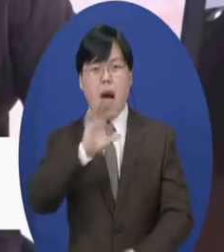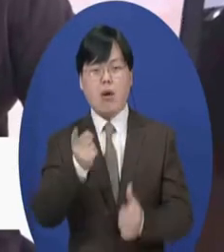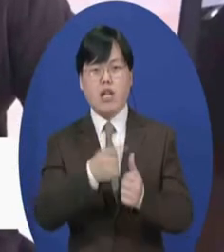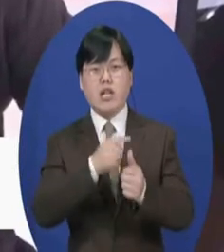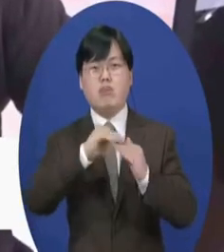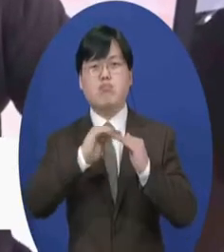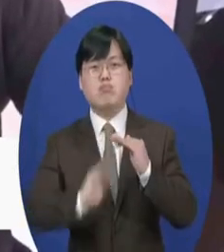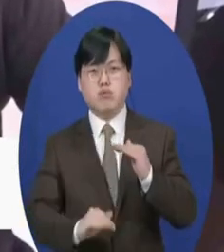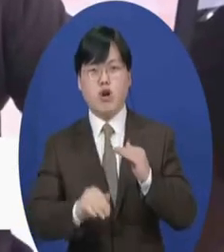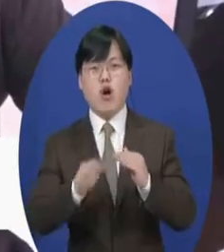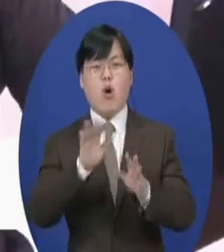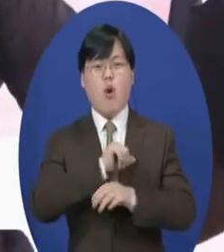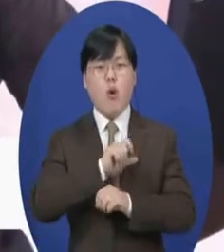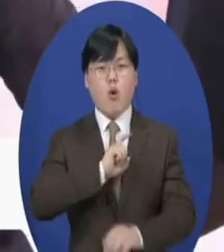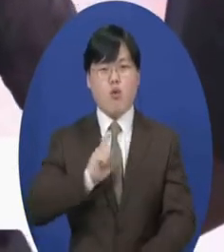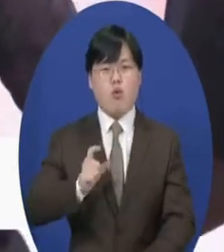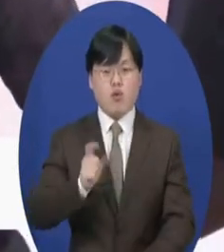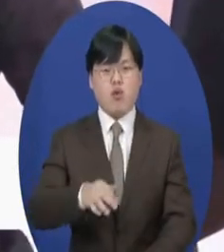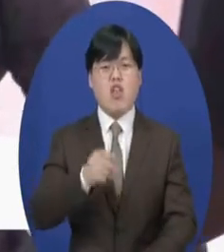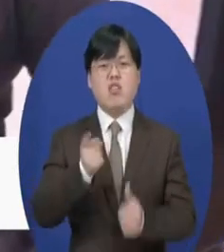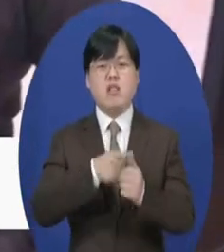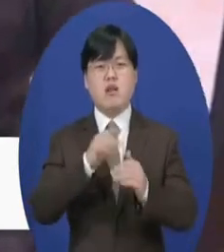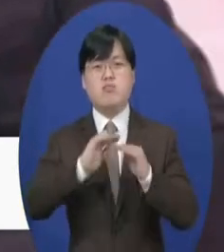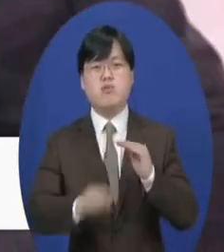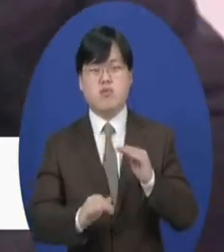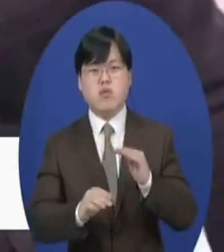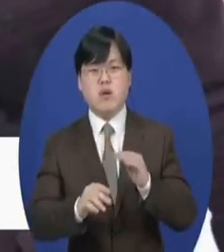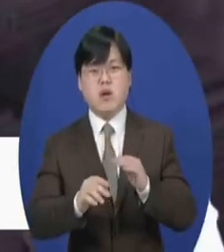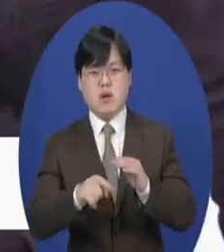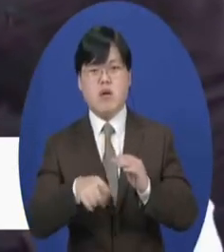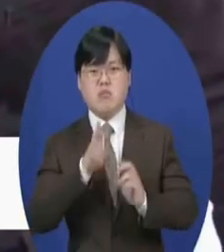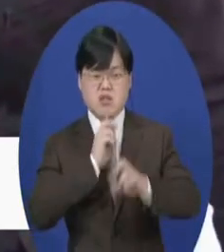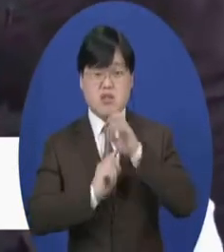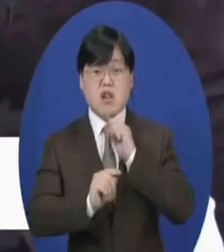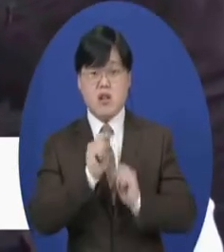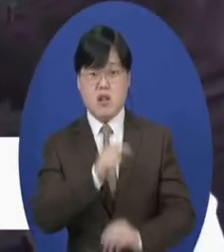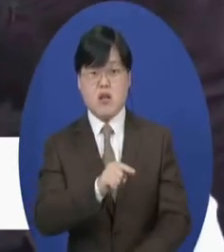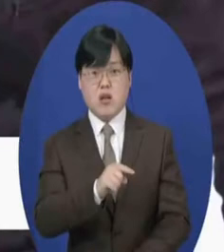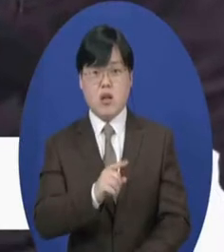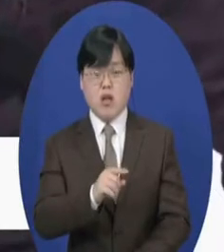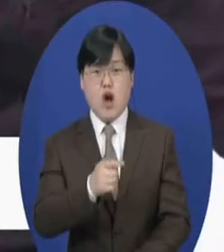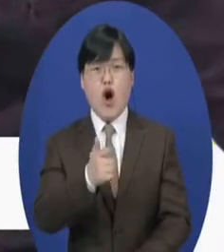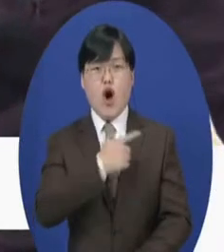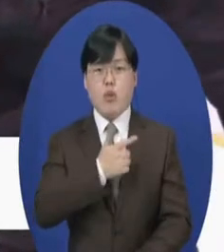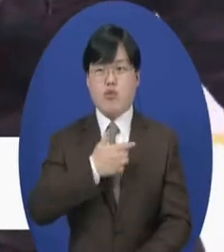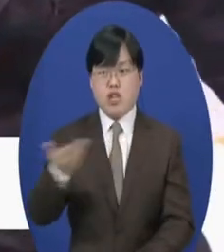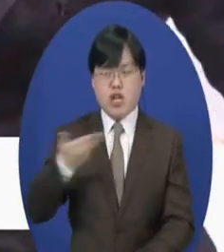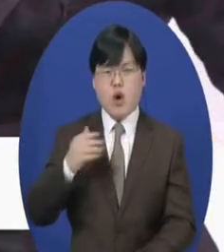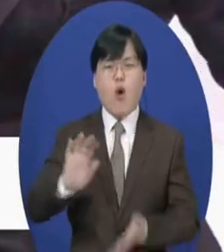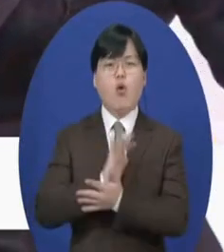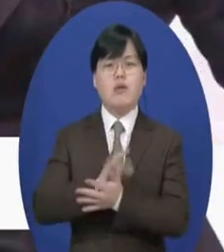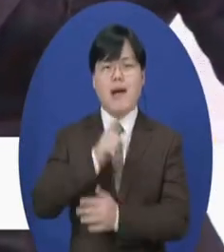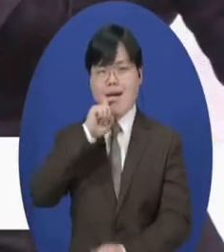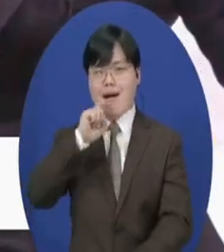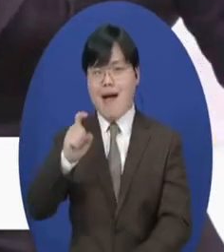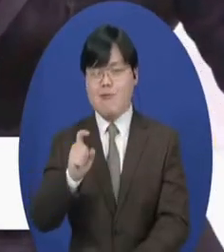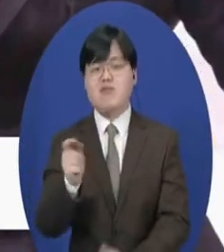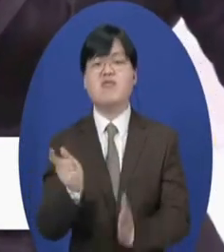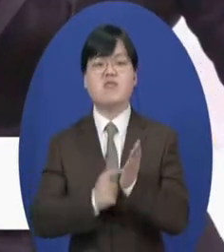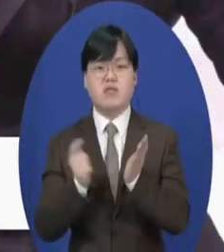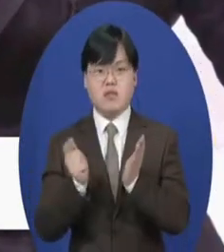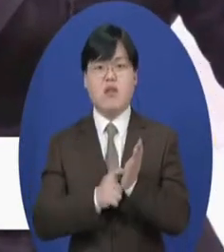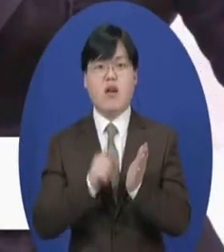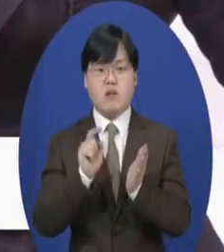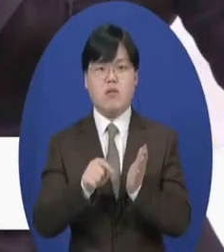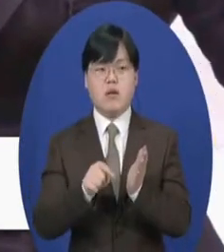нь нэр хүндийг унгаадаг. Ийм одоо алхиог үзүүлжтэй. Тийм учраас ерөөсөө төргөн шуурхай ажиллах хэрэгтэй. Хурдтай ажиллах